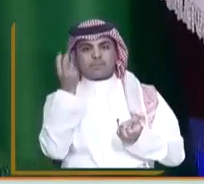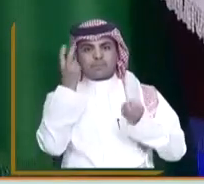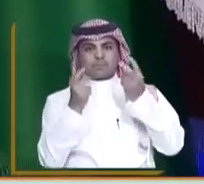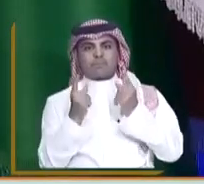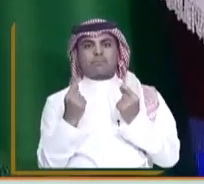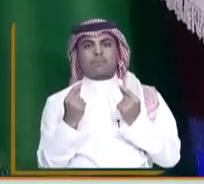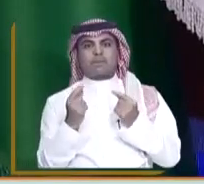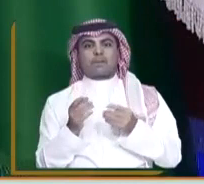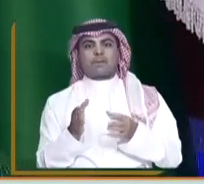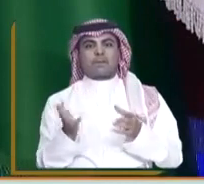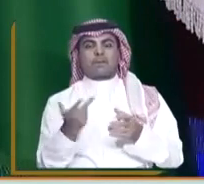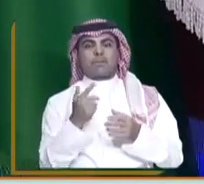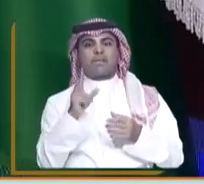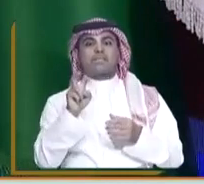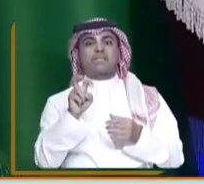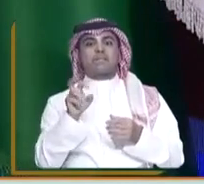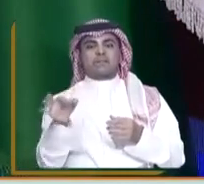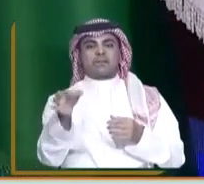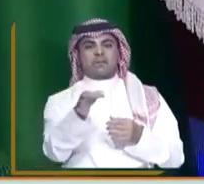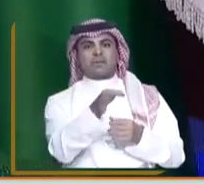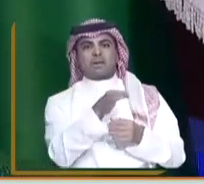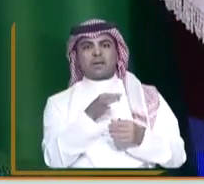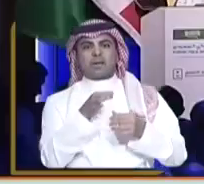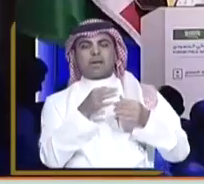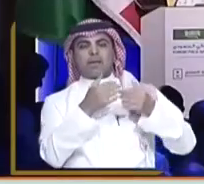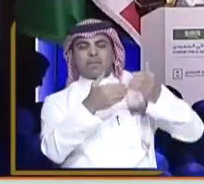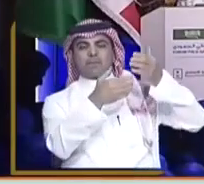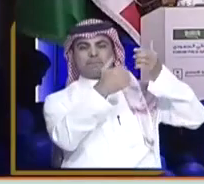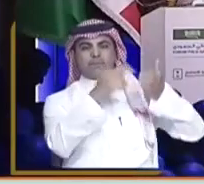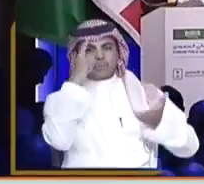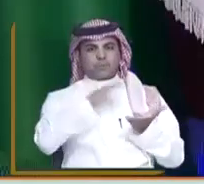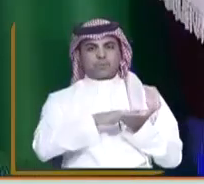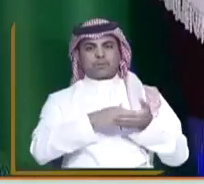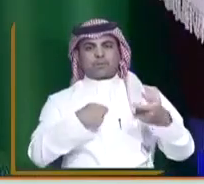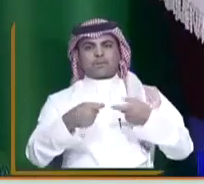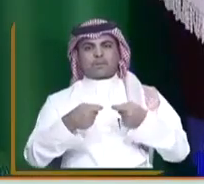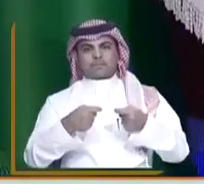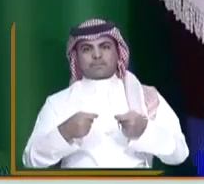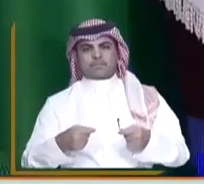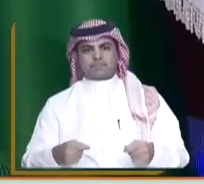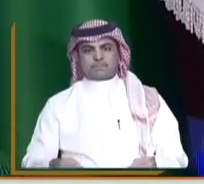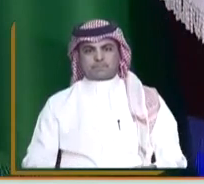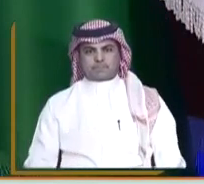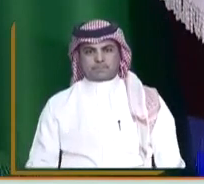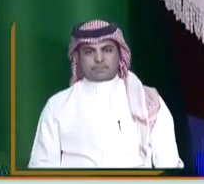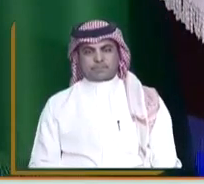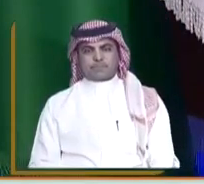وهي من بين افضل عشرين دوله من حيث المستثمرين في المملكه الوايل ايتلي